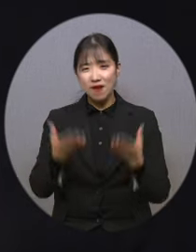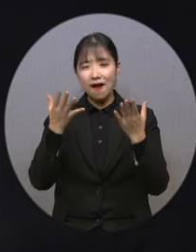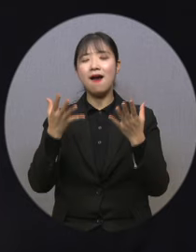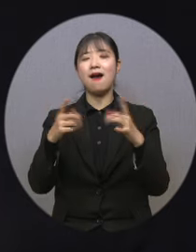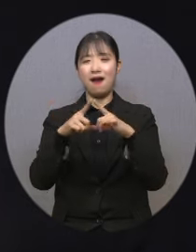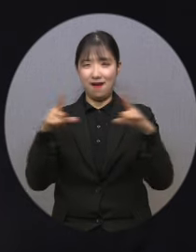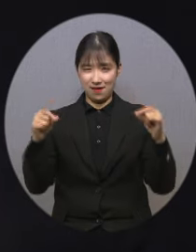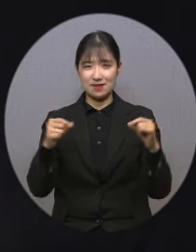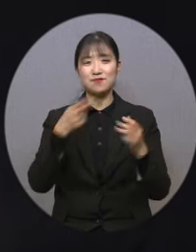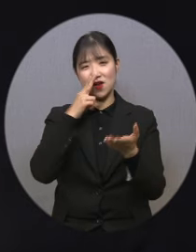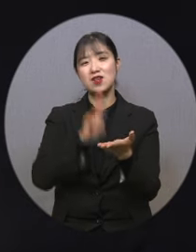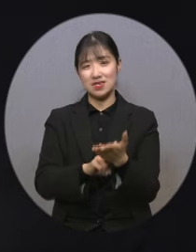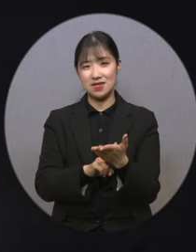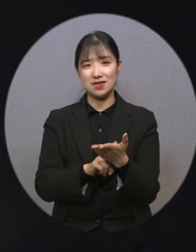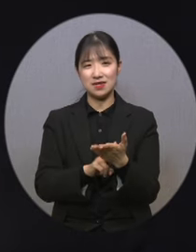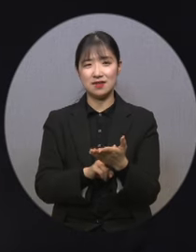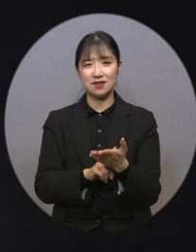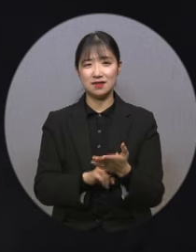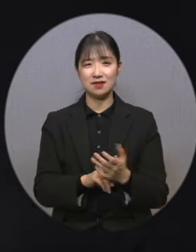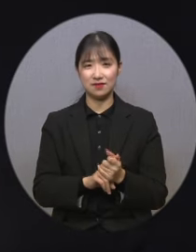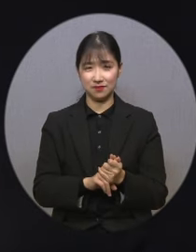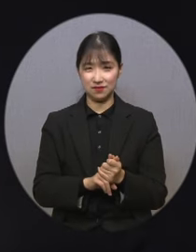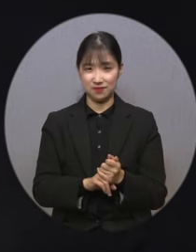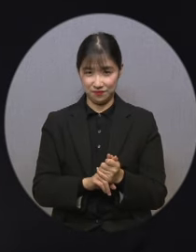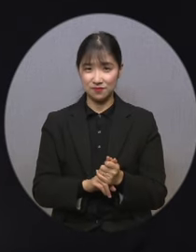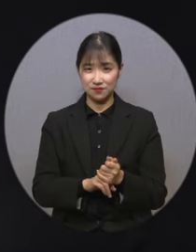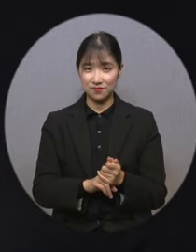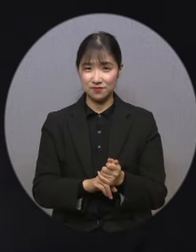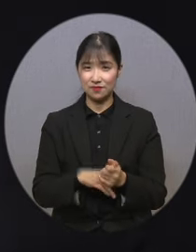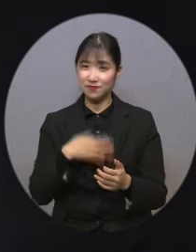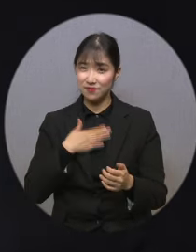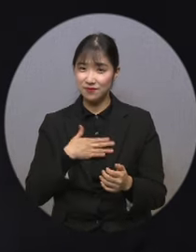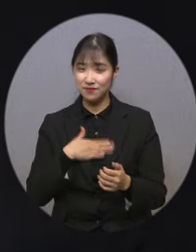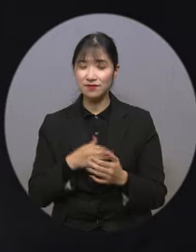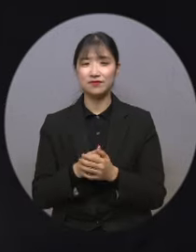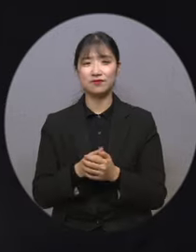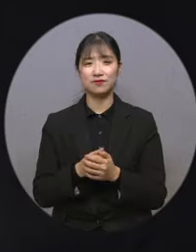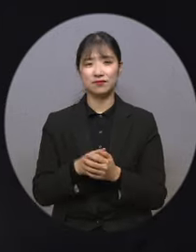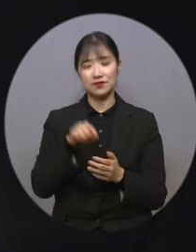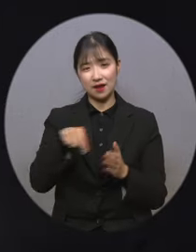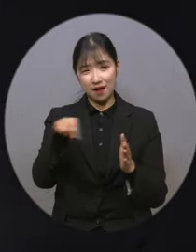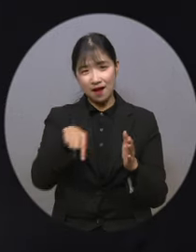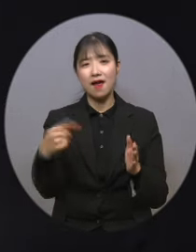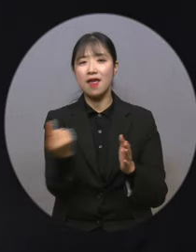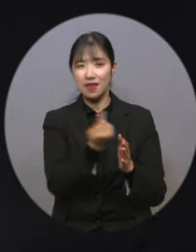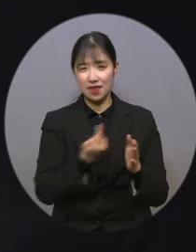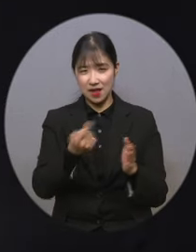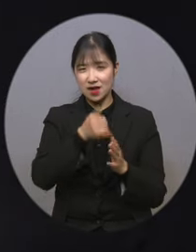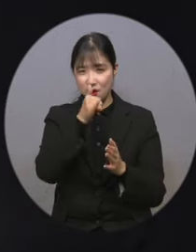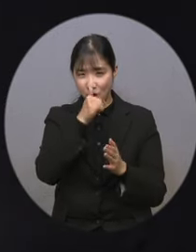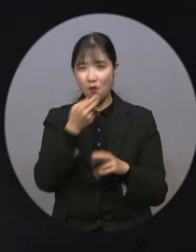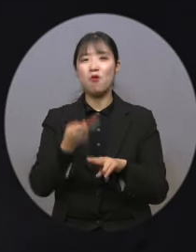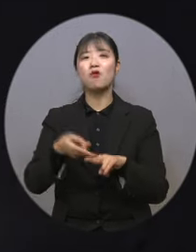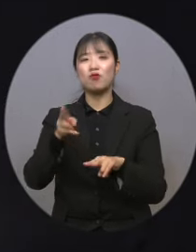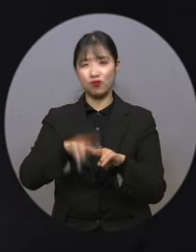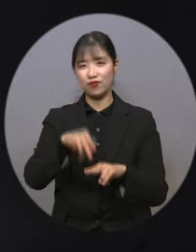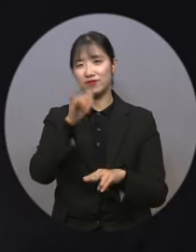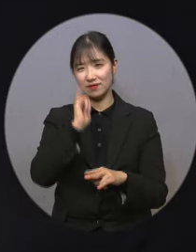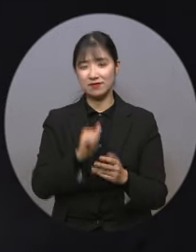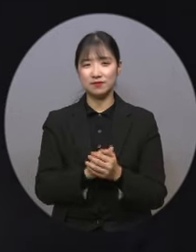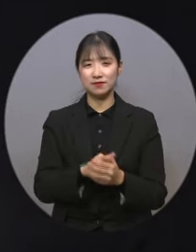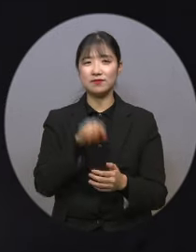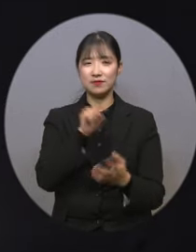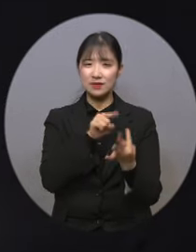대통령의 편지 가 들어있어요 알겠죠 그 안에 개교 들어 있고 그 안에 선물이 들어 있어 이